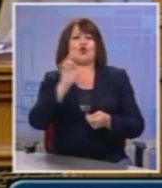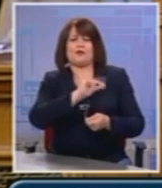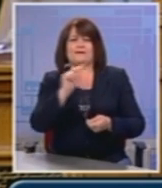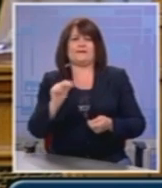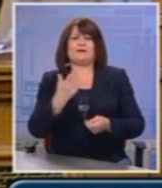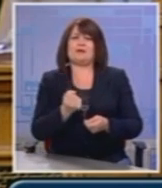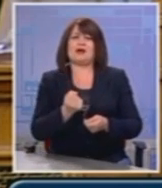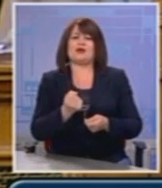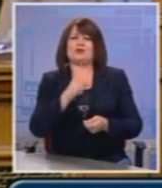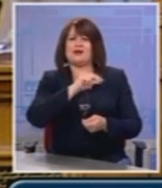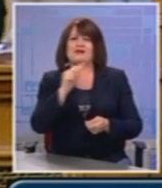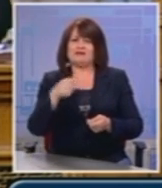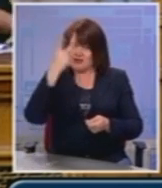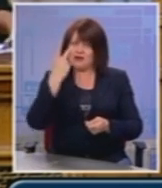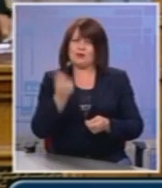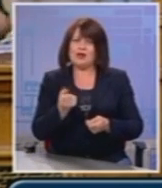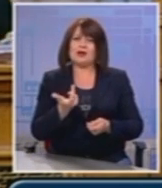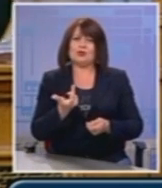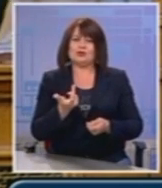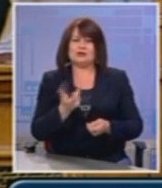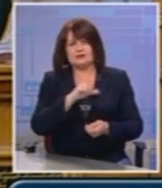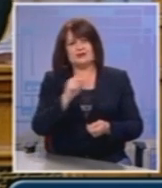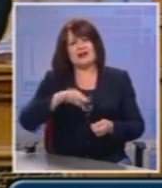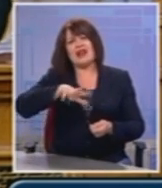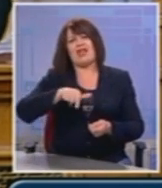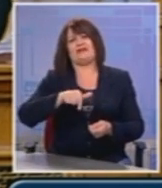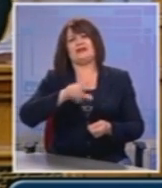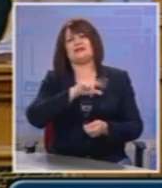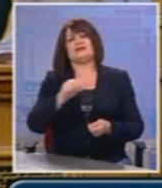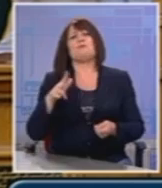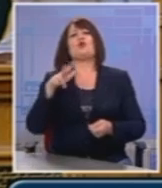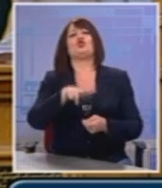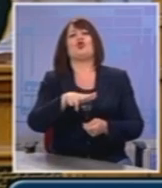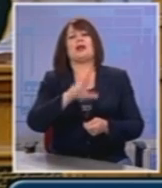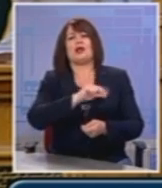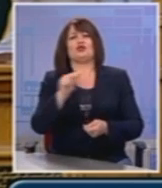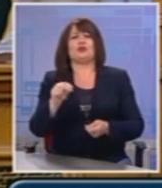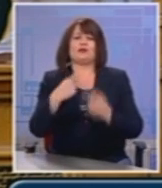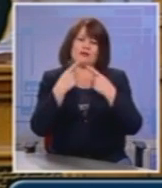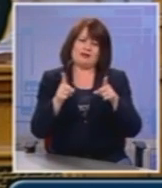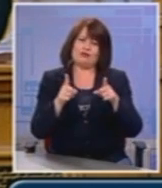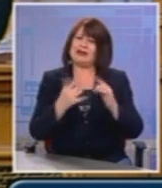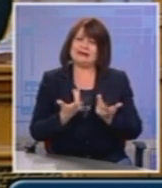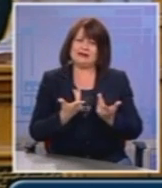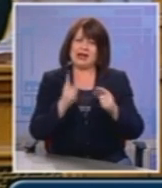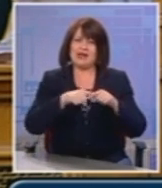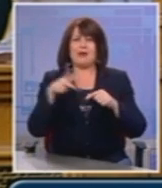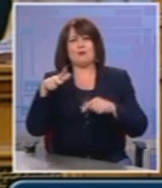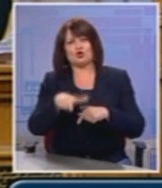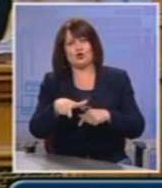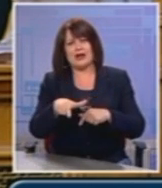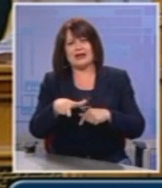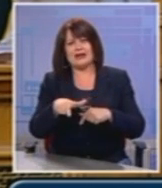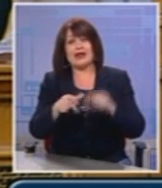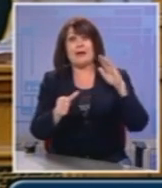υπήρχαν και οι ίδιοι δικαιούχοι και οι ίδιοι κλέφτες και στην περίπτωση της πρωτογαλα η μεγάλη διαφορά είναι ότι δεν έχουμε την ίδια